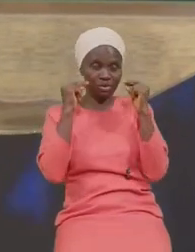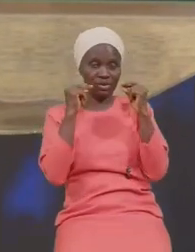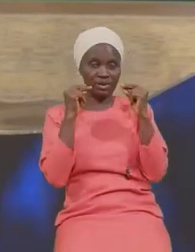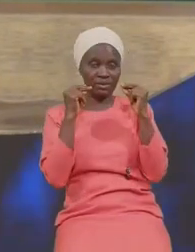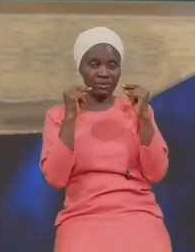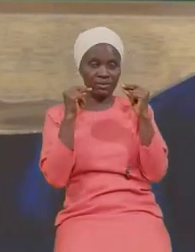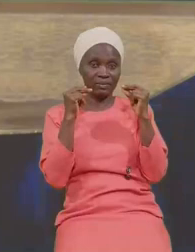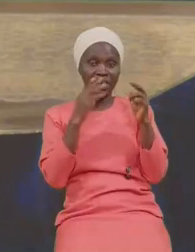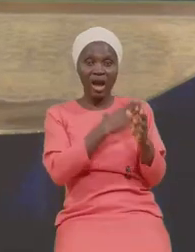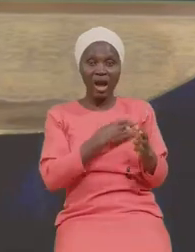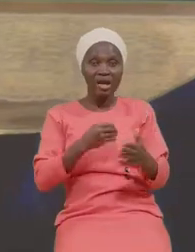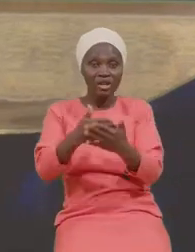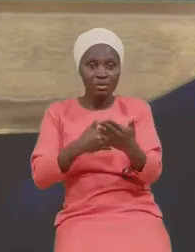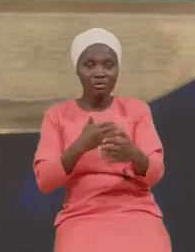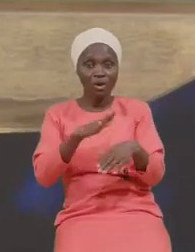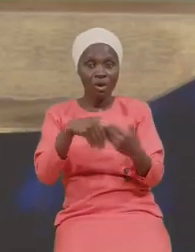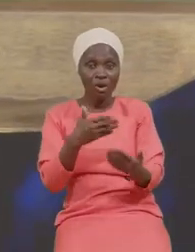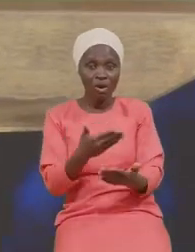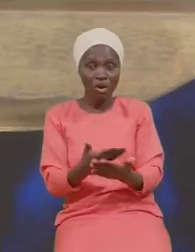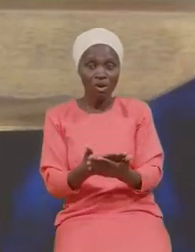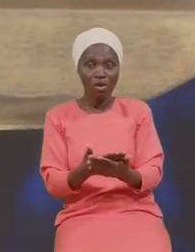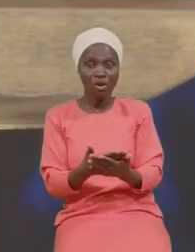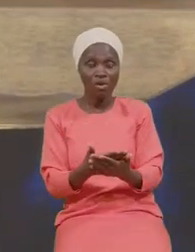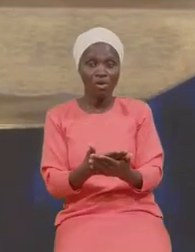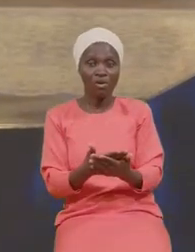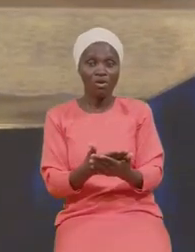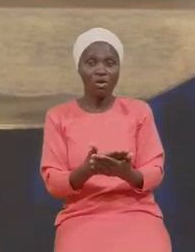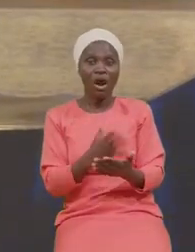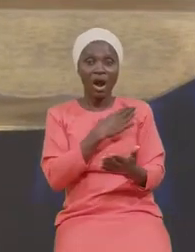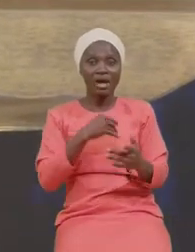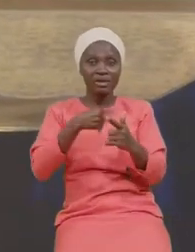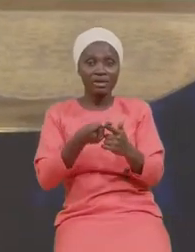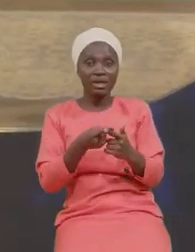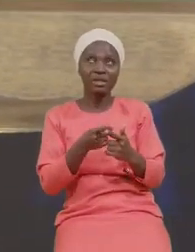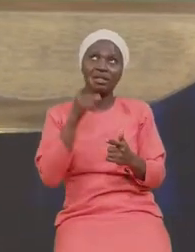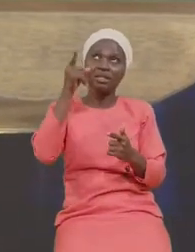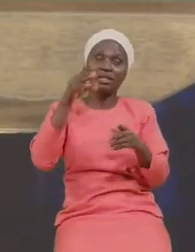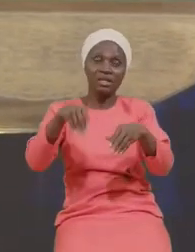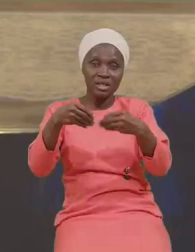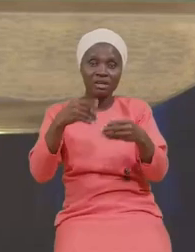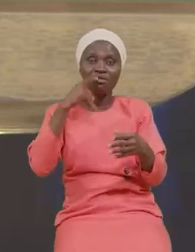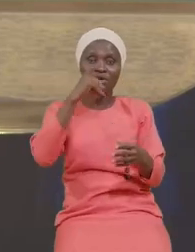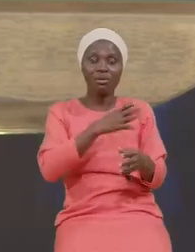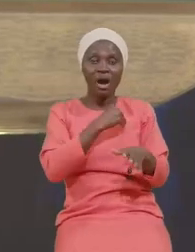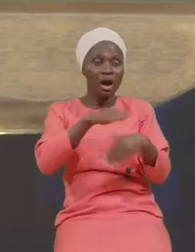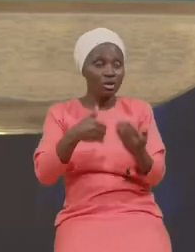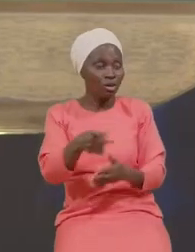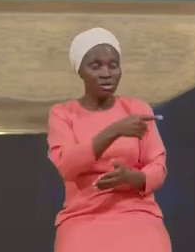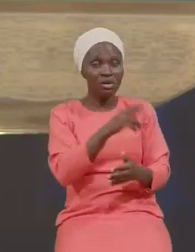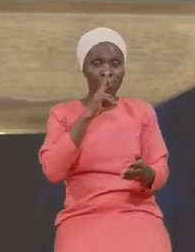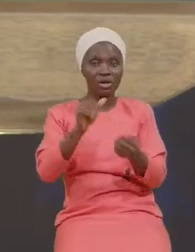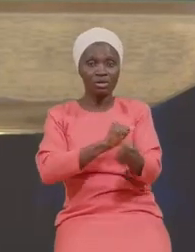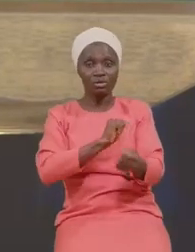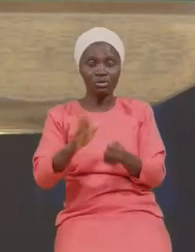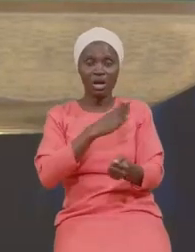devant devant les Nations et devant tout autre et la donner l'ordre eux tous se détruit et